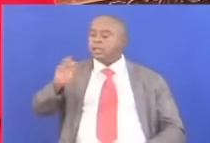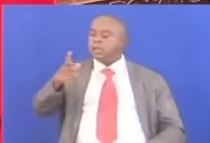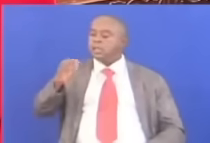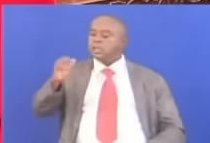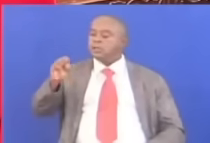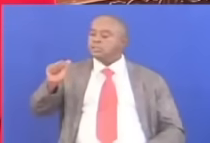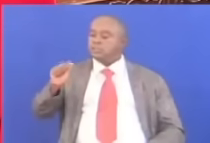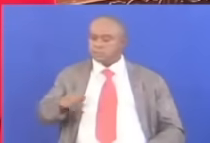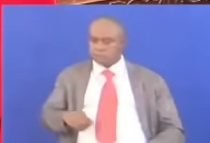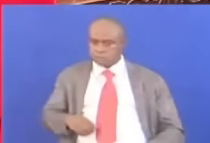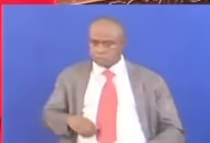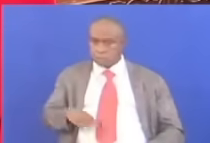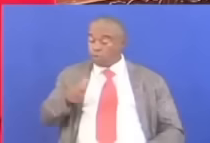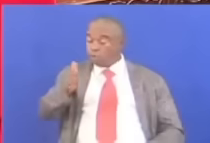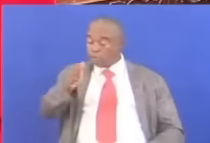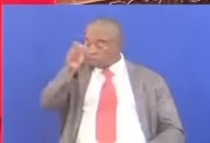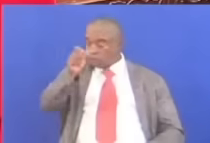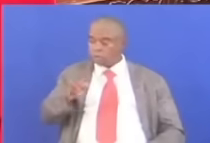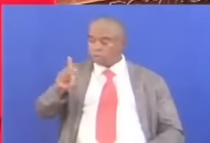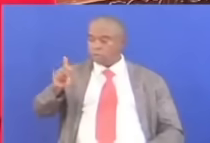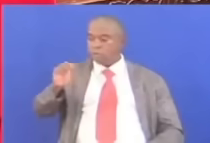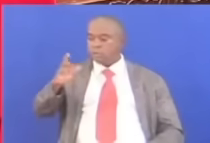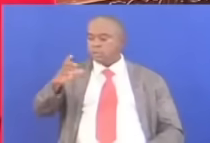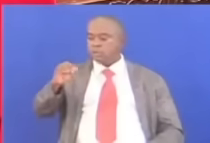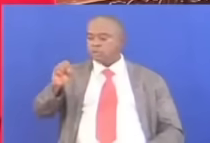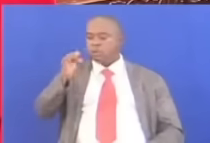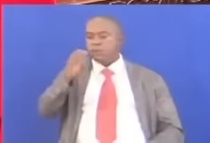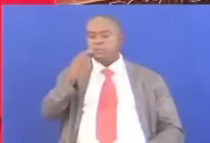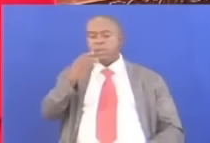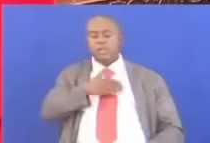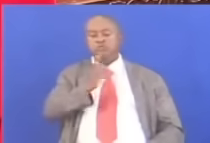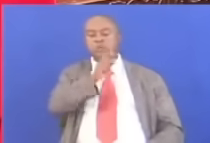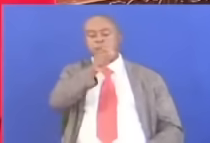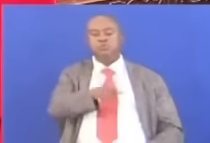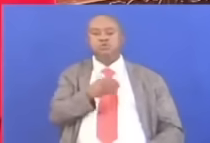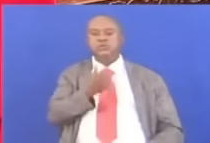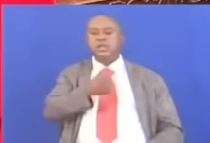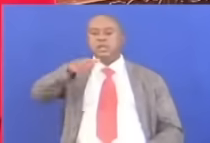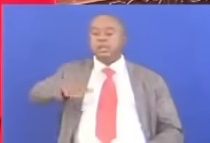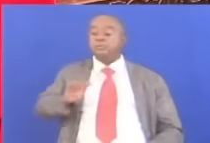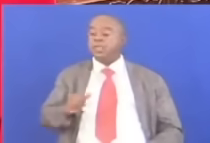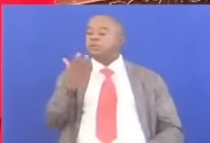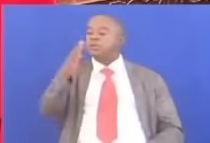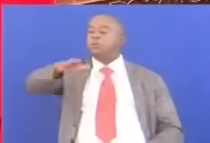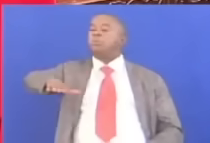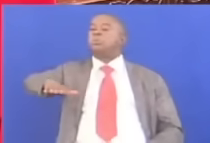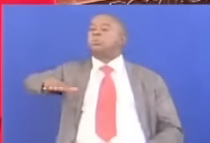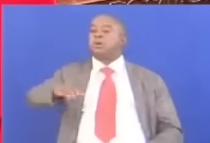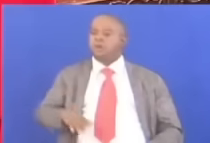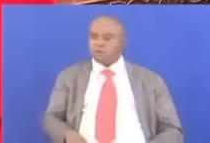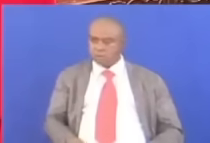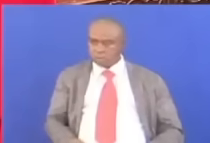k waka kata law binafsi miak mit